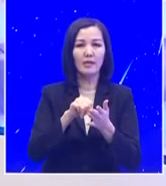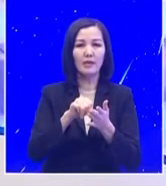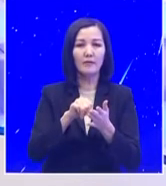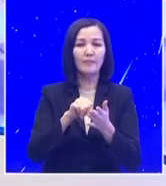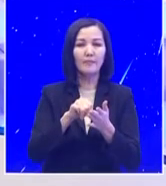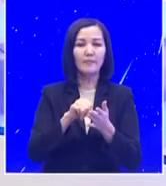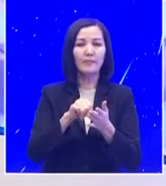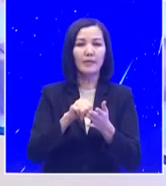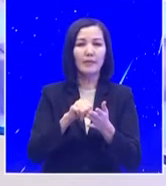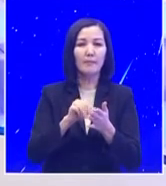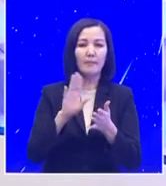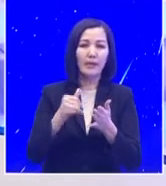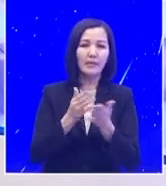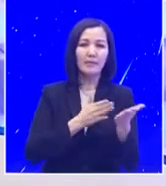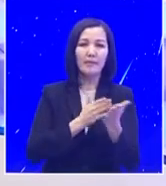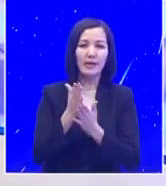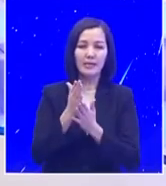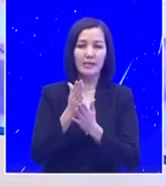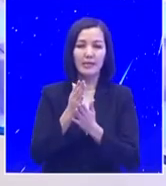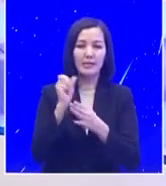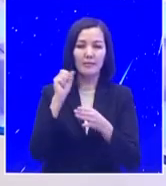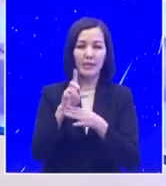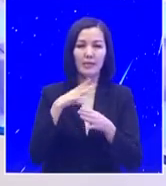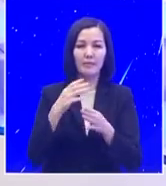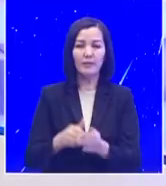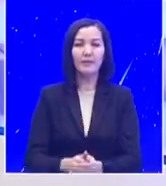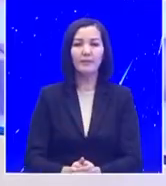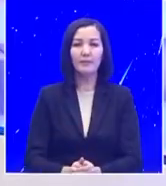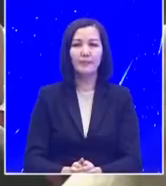қатысып, аудан үшін басымды бағыттарды белгілеп берді.